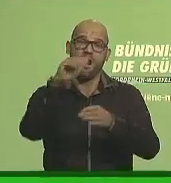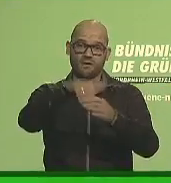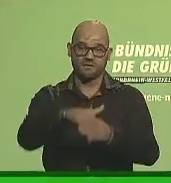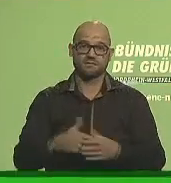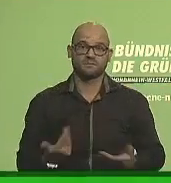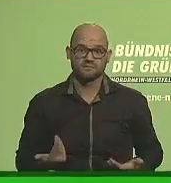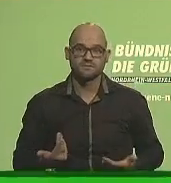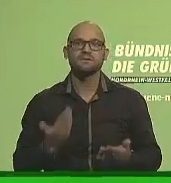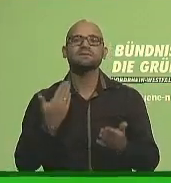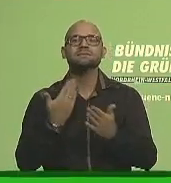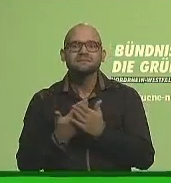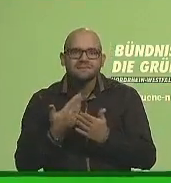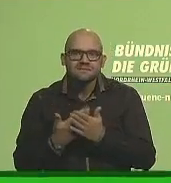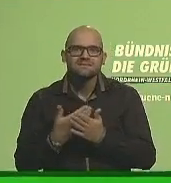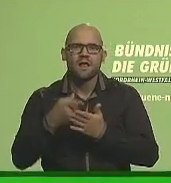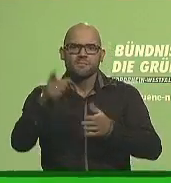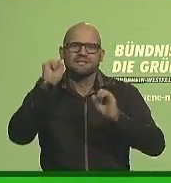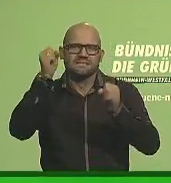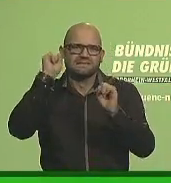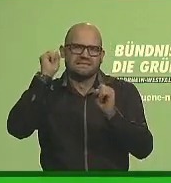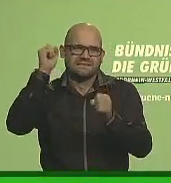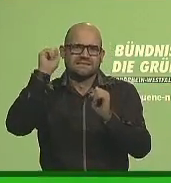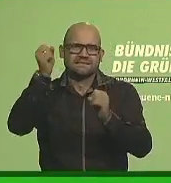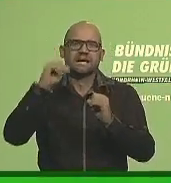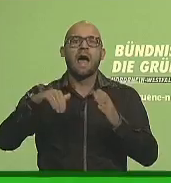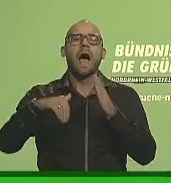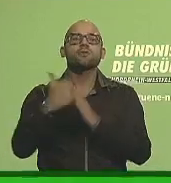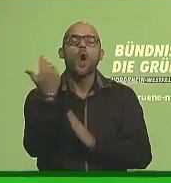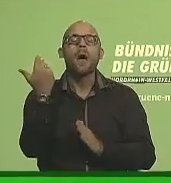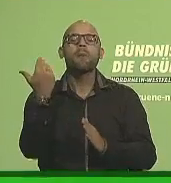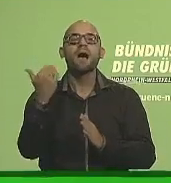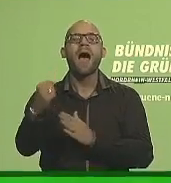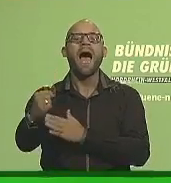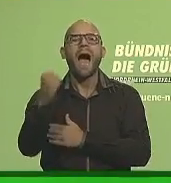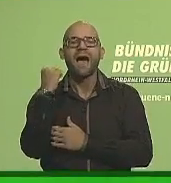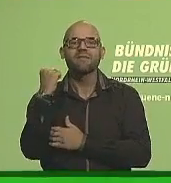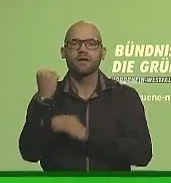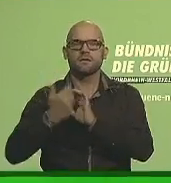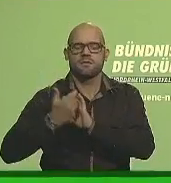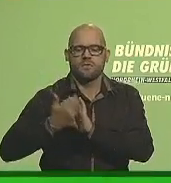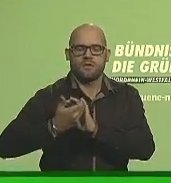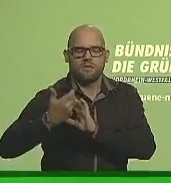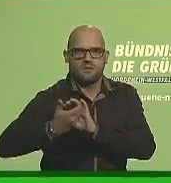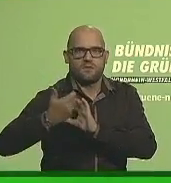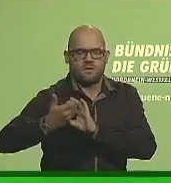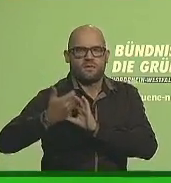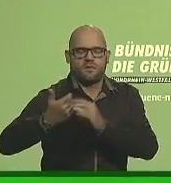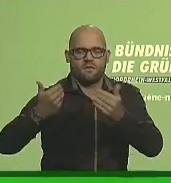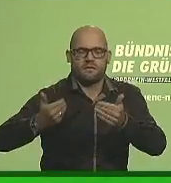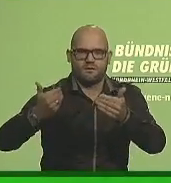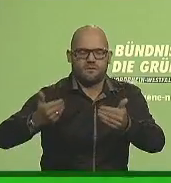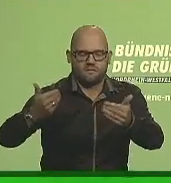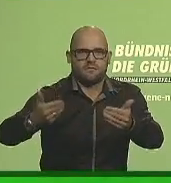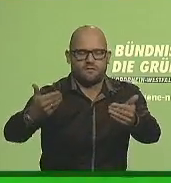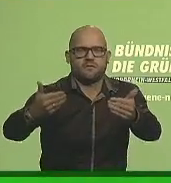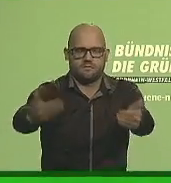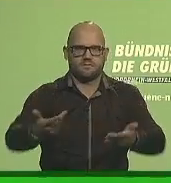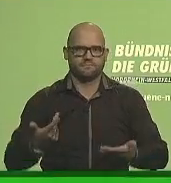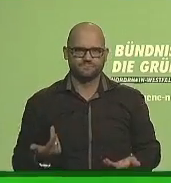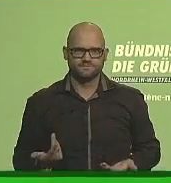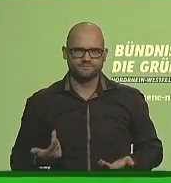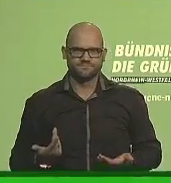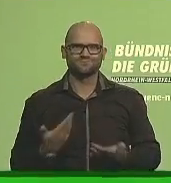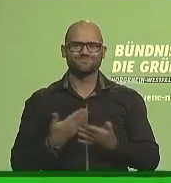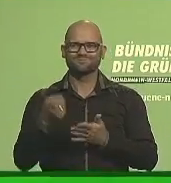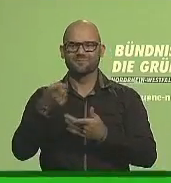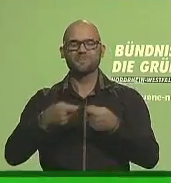alles getan, damit der Ausbau der Erneuerbaren so lange wie möglich zurückgehalten werden kann. Warum hat denn diese